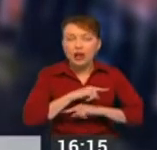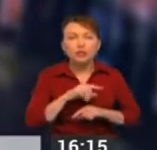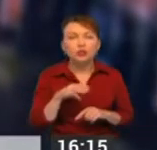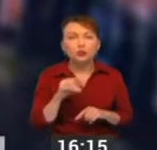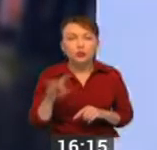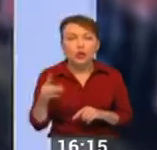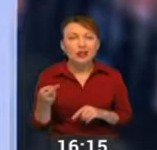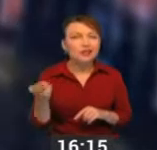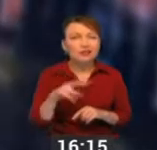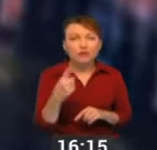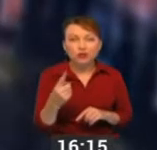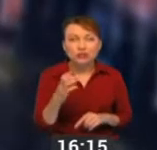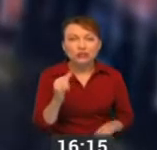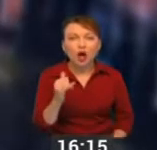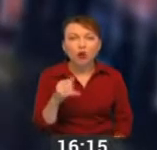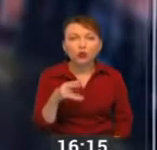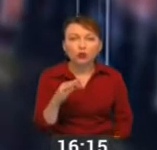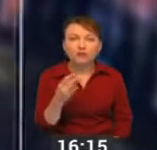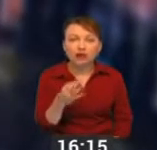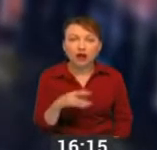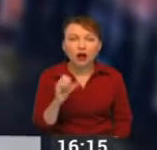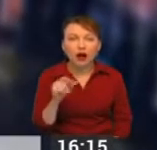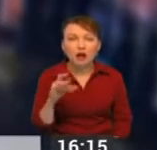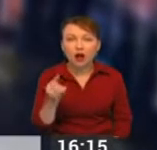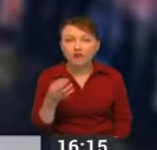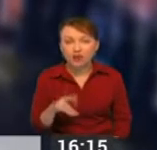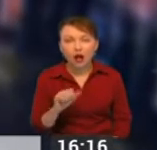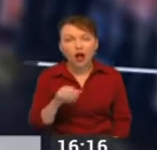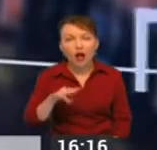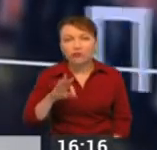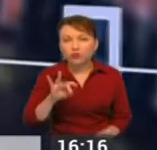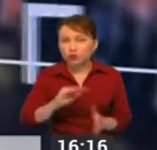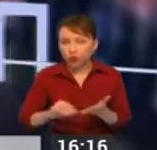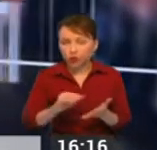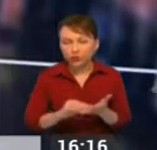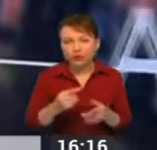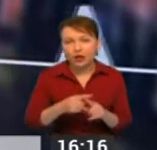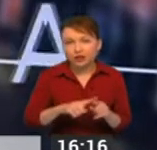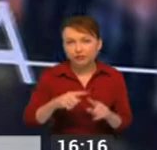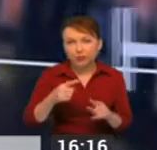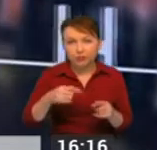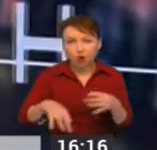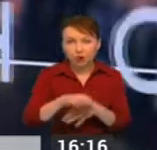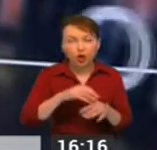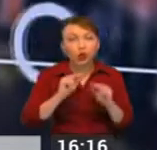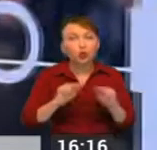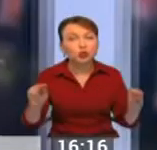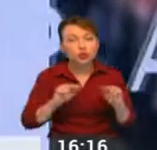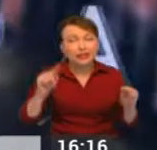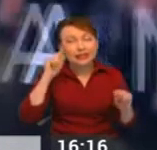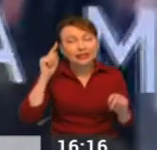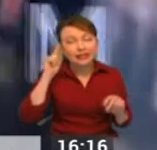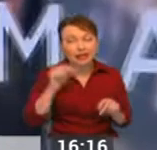в одному. Саудовскую Аравию, потому что автор этого проекта, учитель из Киргизии, который сам